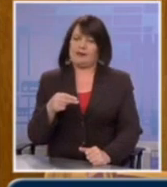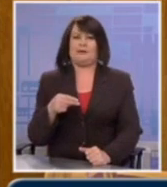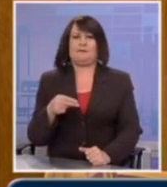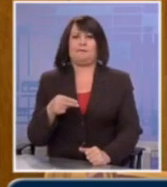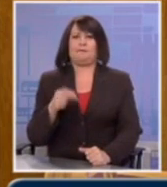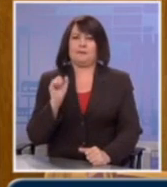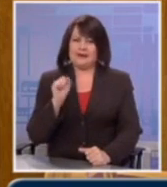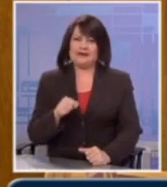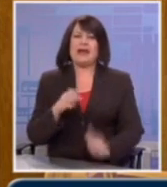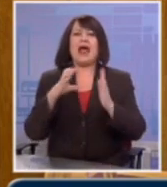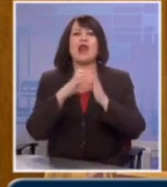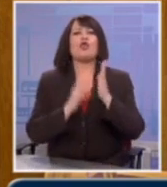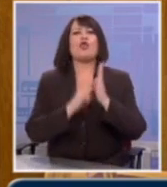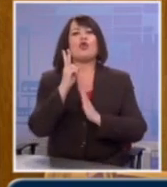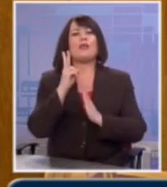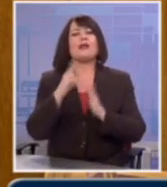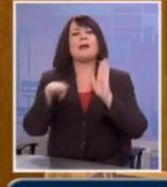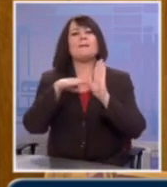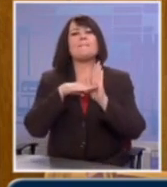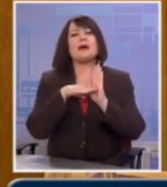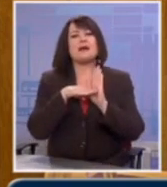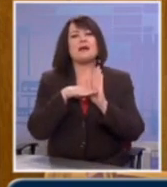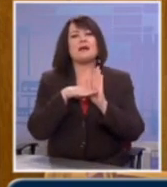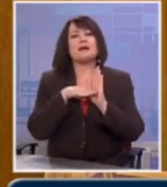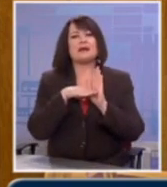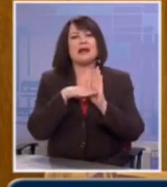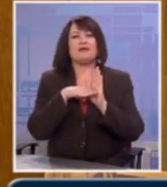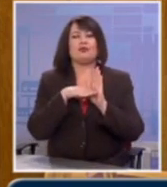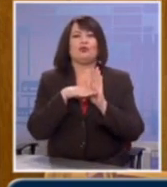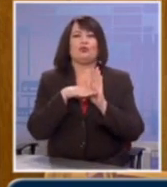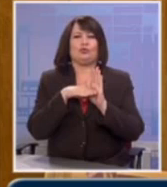μου άρο 12 πάγο